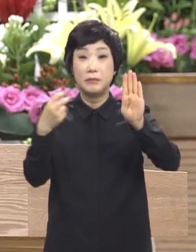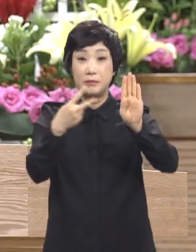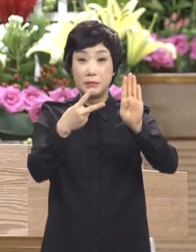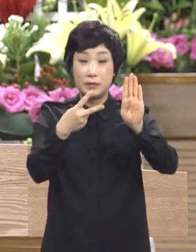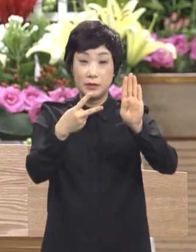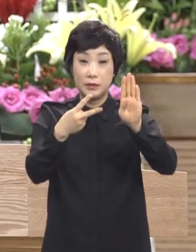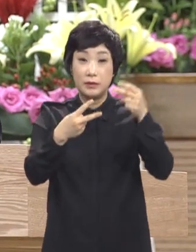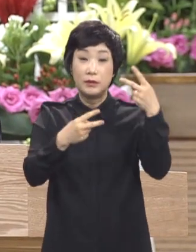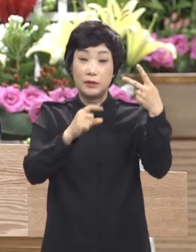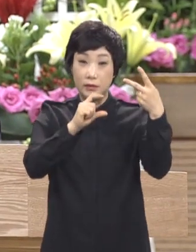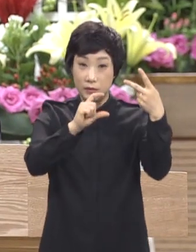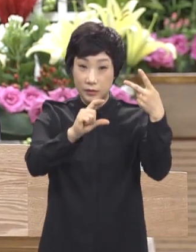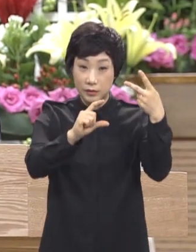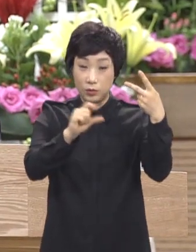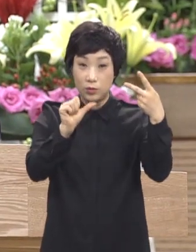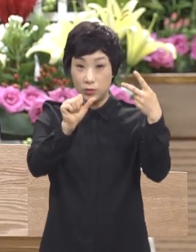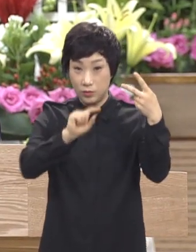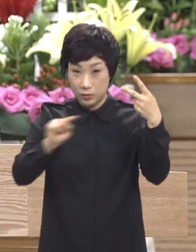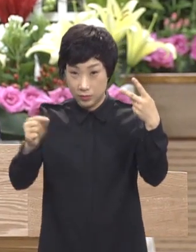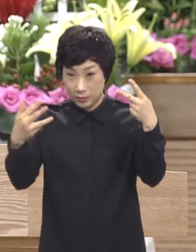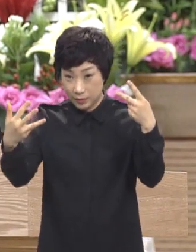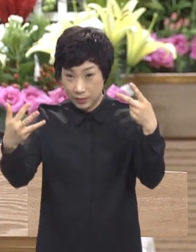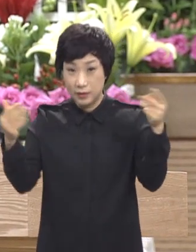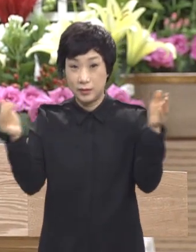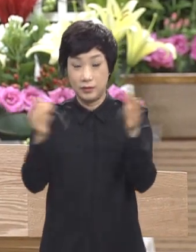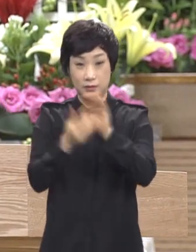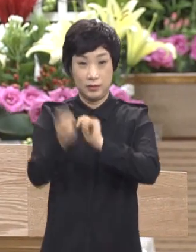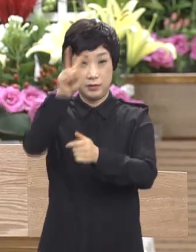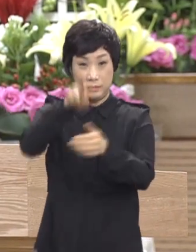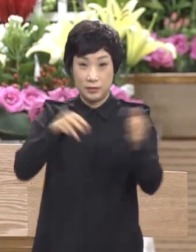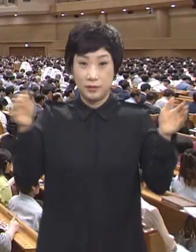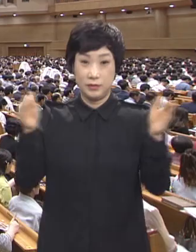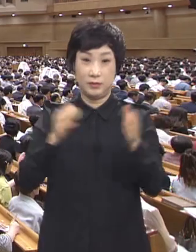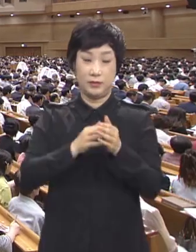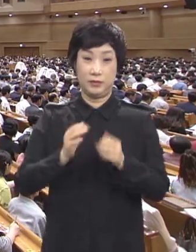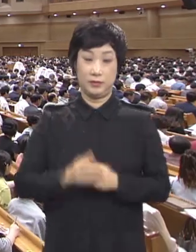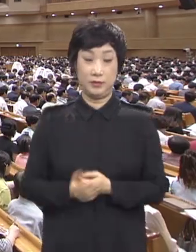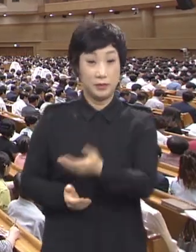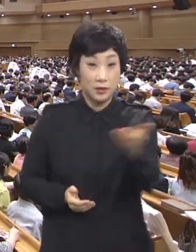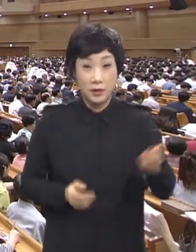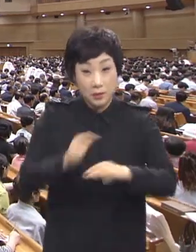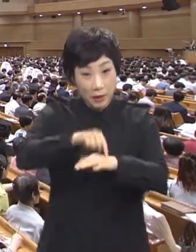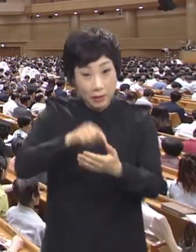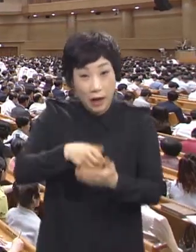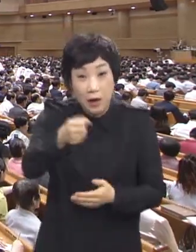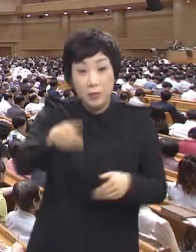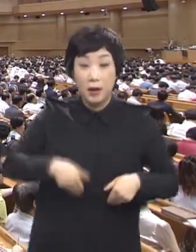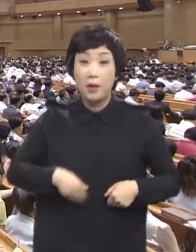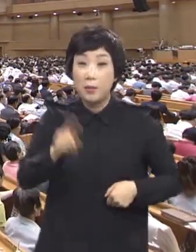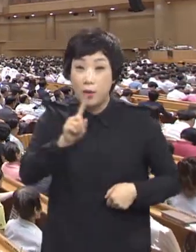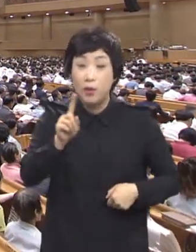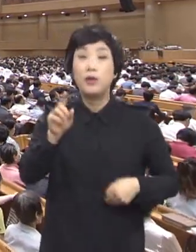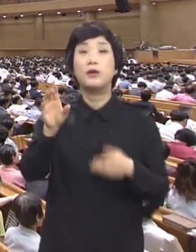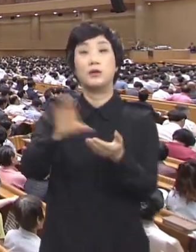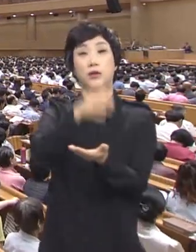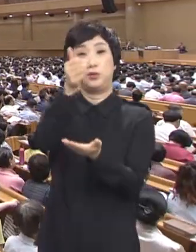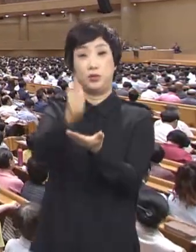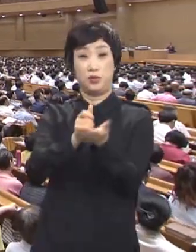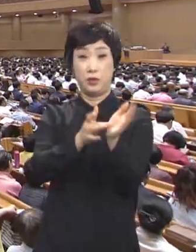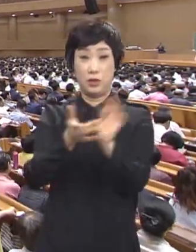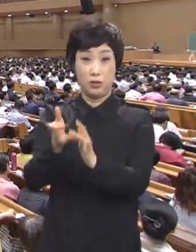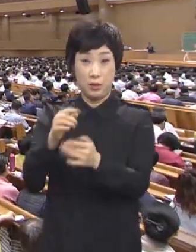빌립보서 2장 5절에서 8절까지를 대독합니다. 너희 안에 이 마음을 품으라. 곧 그리스도 예수의